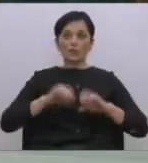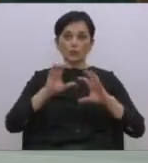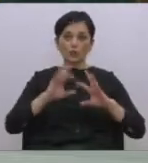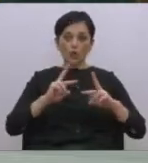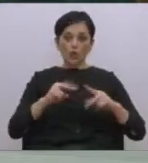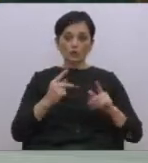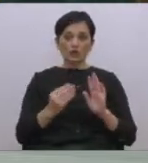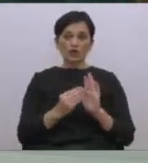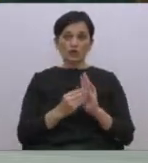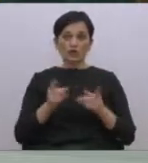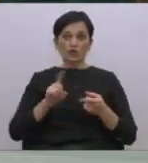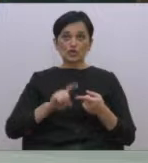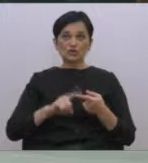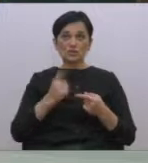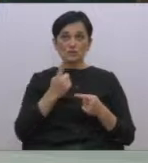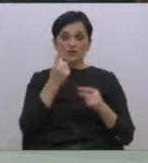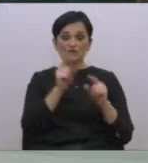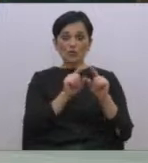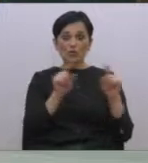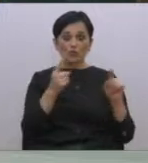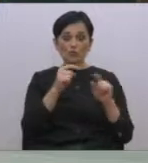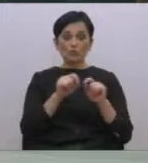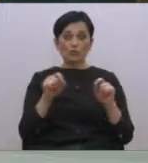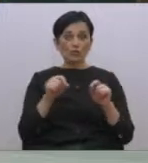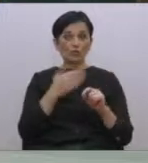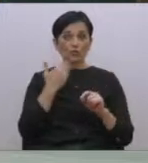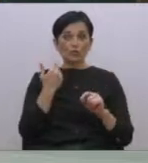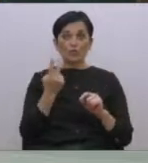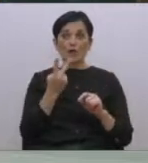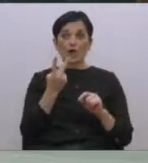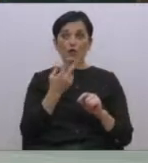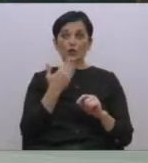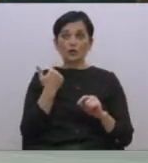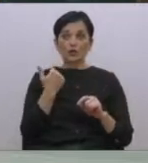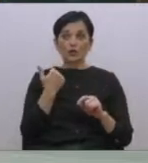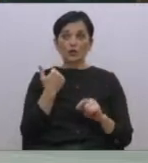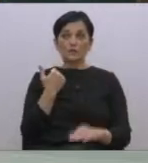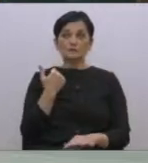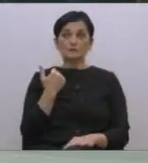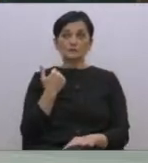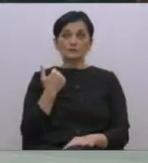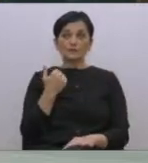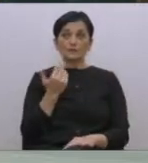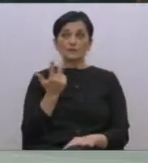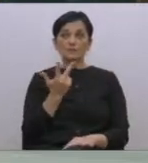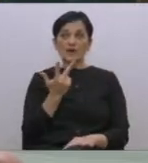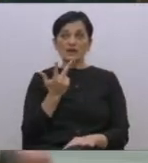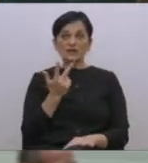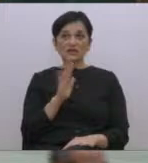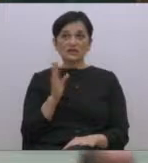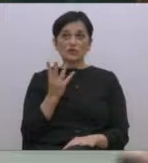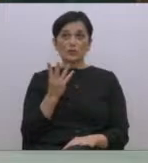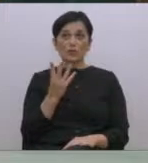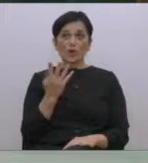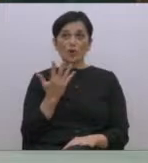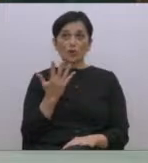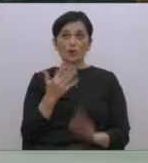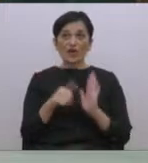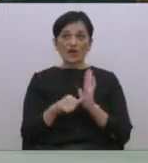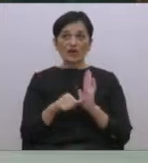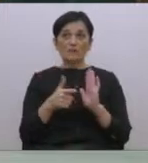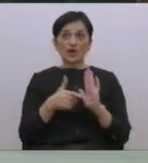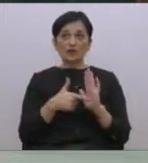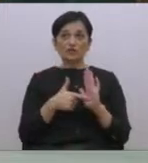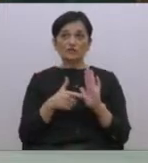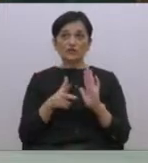ცვლილების შეტანის შესახებ. პირველ მუხლის პირველ პუნქტთან არ არის, მეორესთან არ არის, არც მესამე, მეოთხე, მეხუთე, მეექვსე,